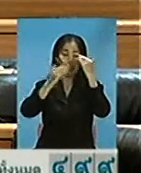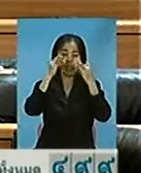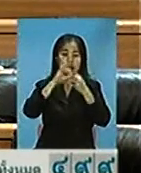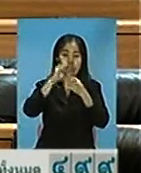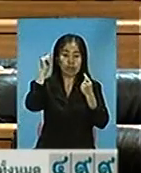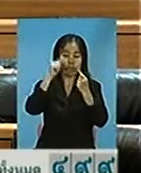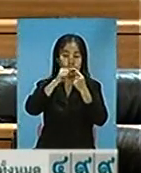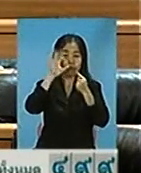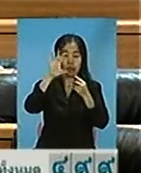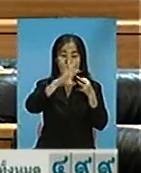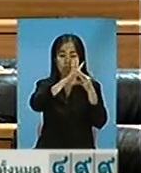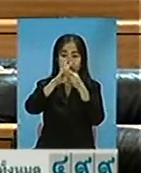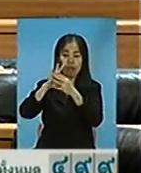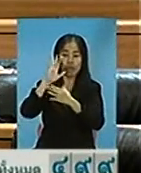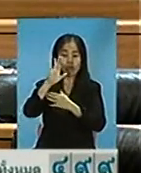ค์ของกยธ.นี่ฮะ